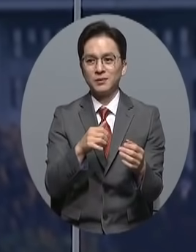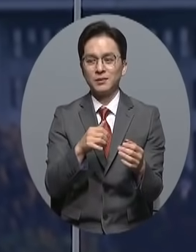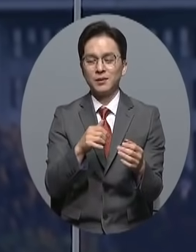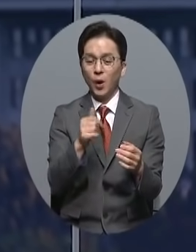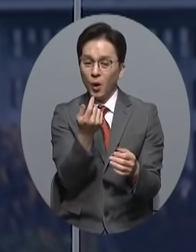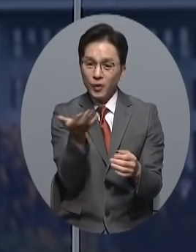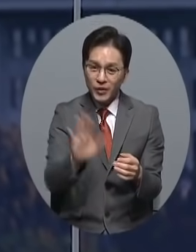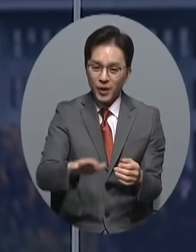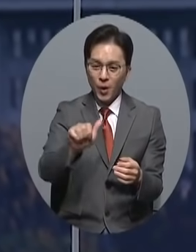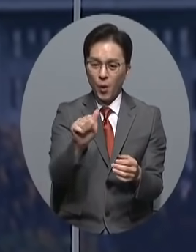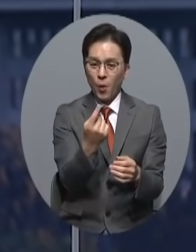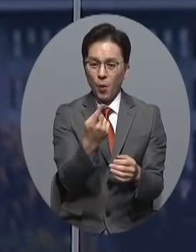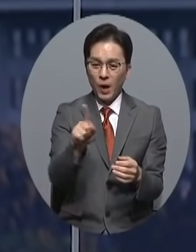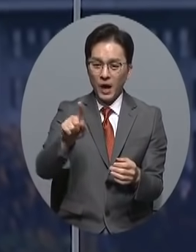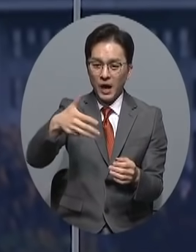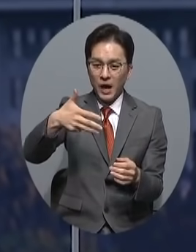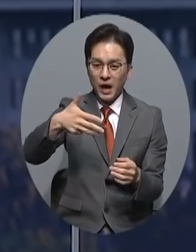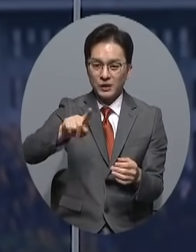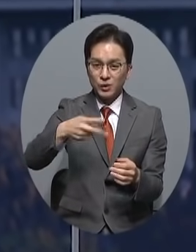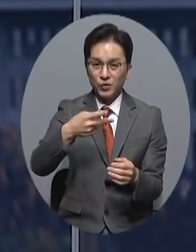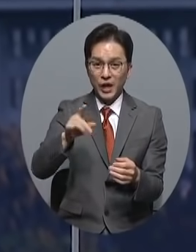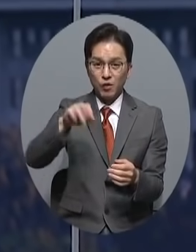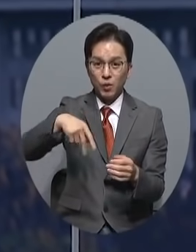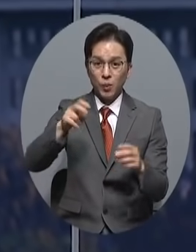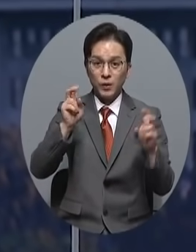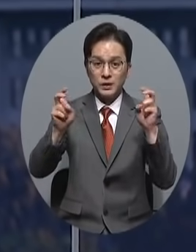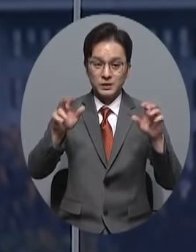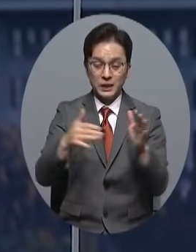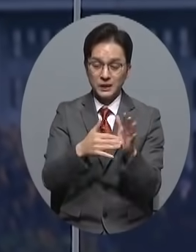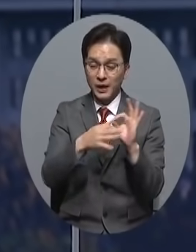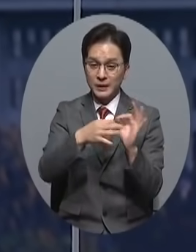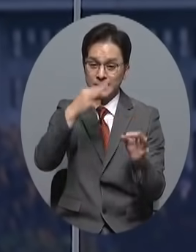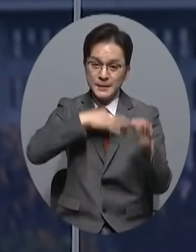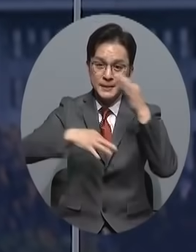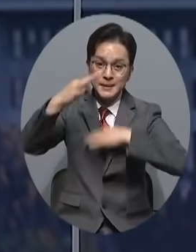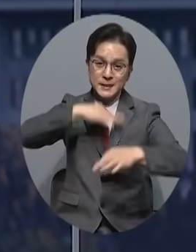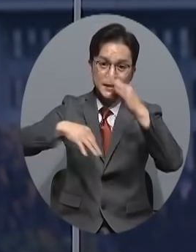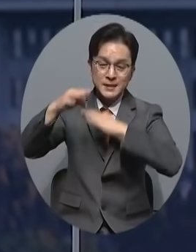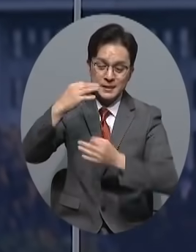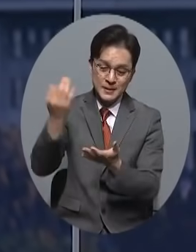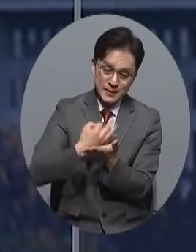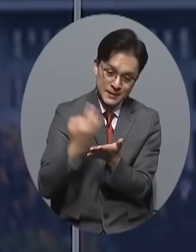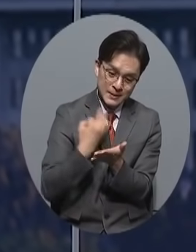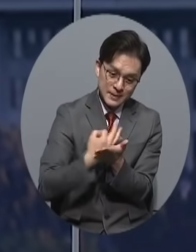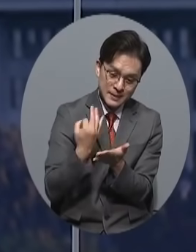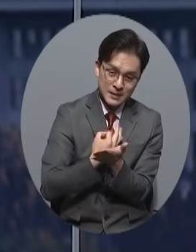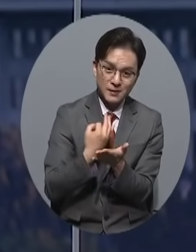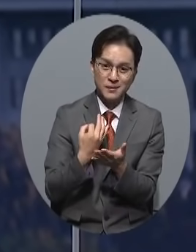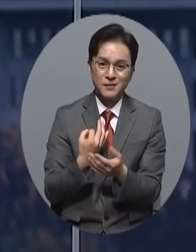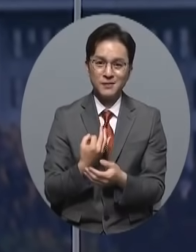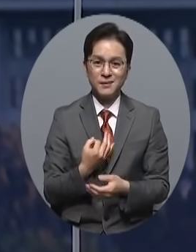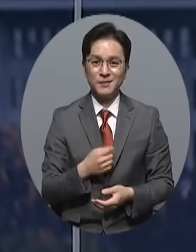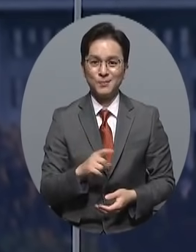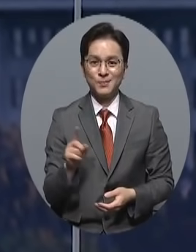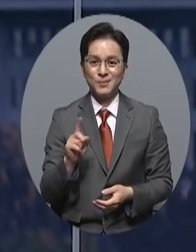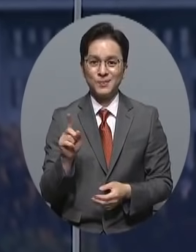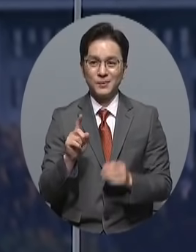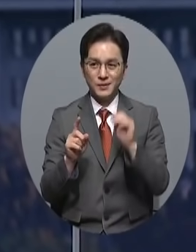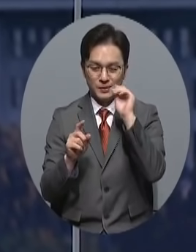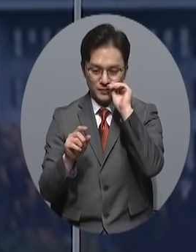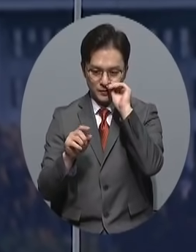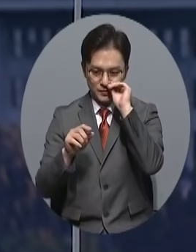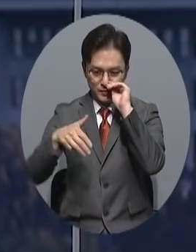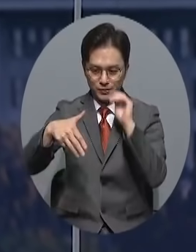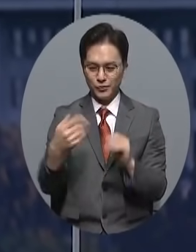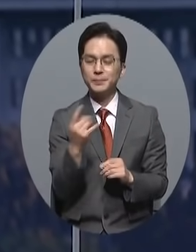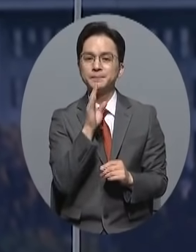저소득층을 위한 임대주택을 개발하기로 했던 부지를 그걸 이제 화천대유가 291억 원을 해서 가져갔는데 그 결국은 그게 서민 주거를 위해서